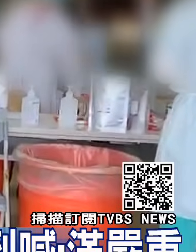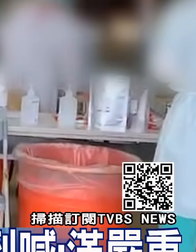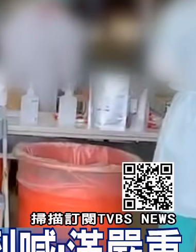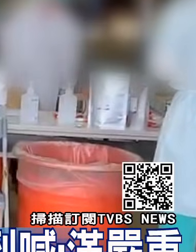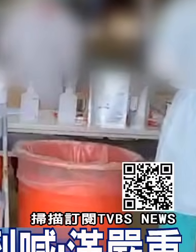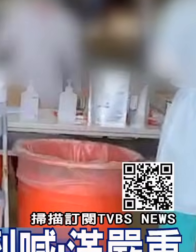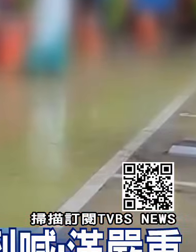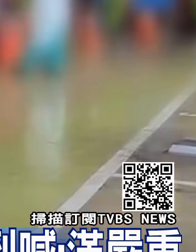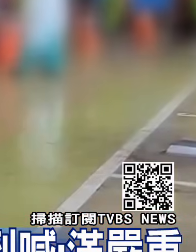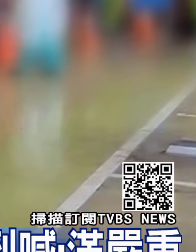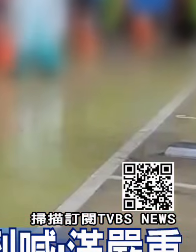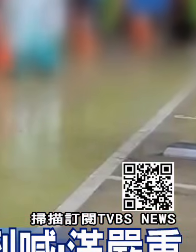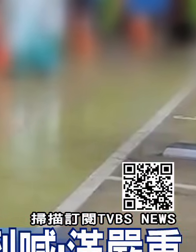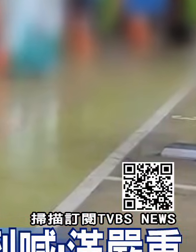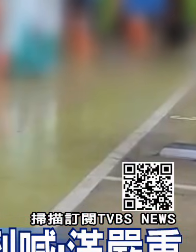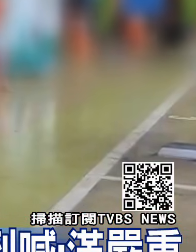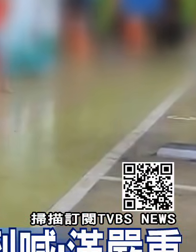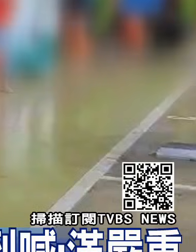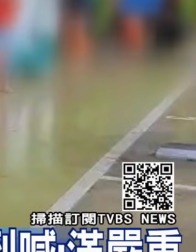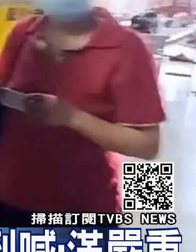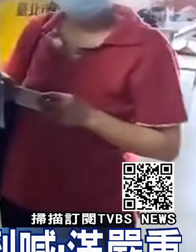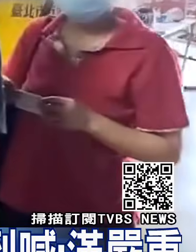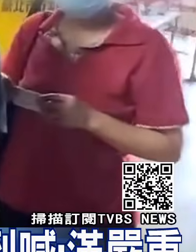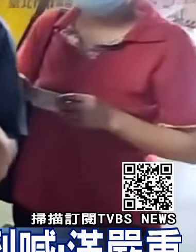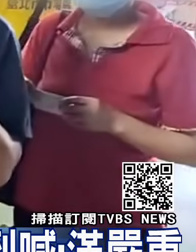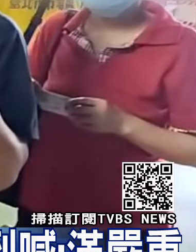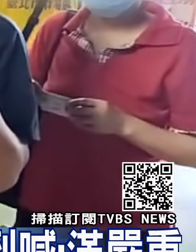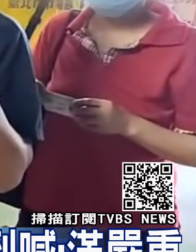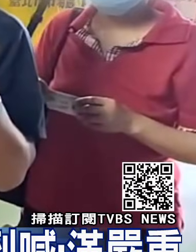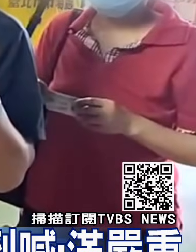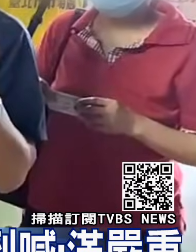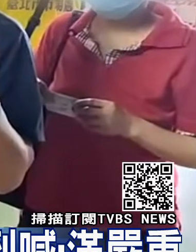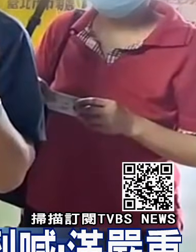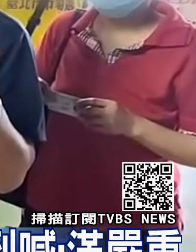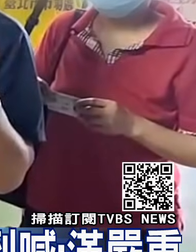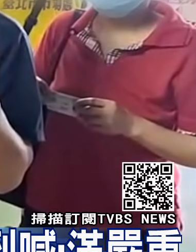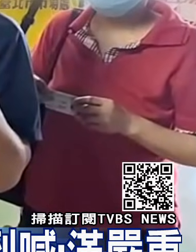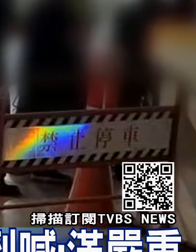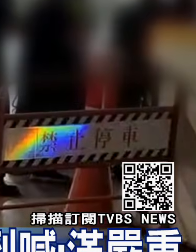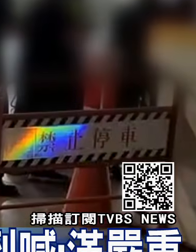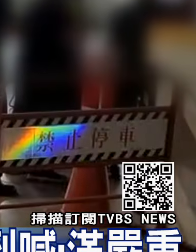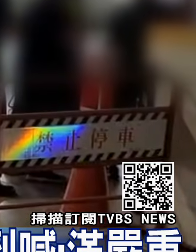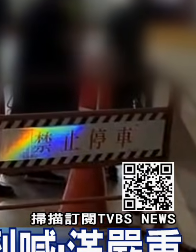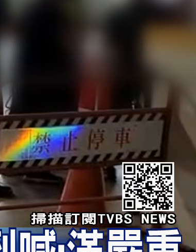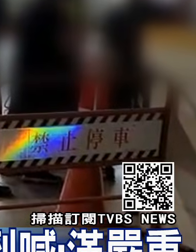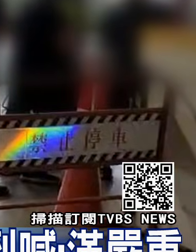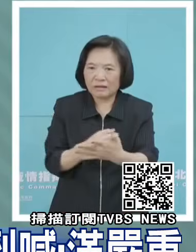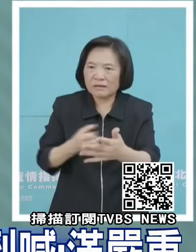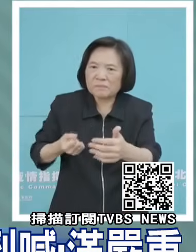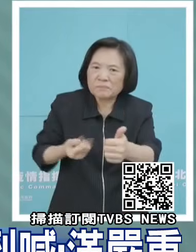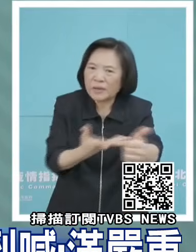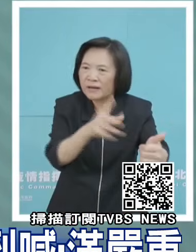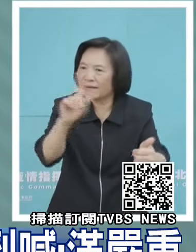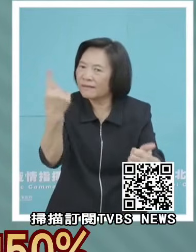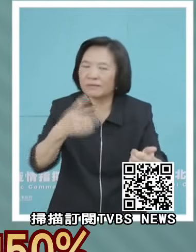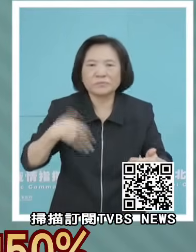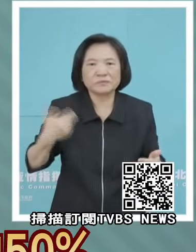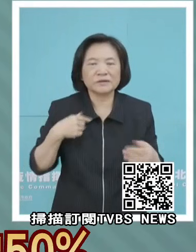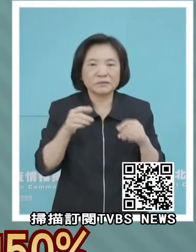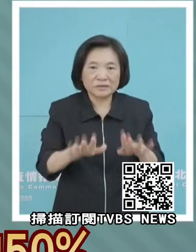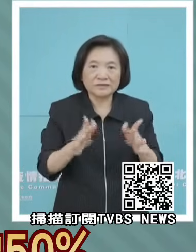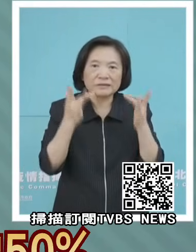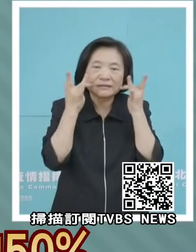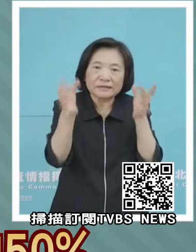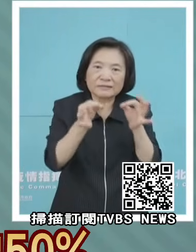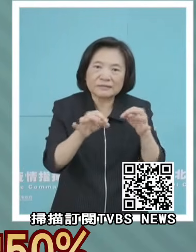市场 PCR 一夜暴增41人确诊，柯文哲凌晨一点多被通知，从睡梦中惊醒。 这是市场